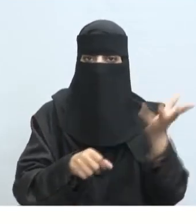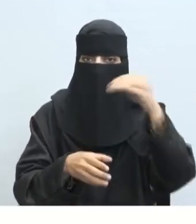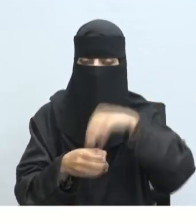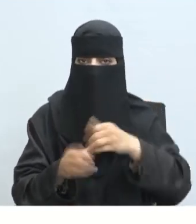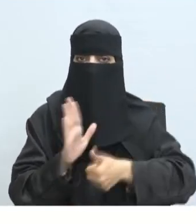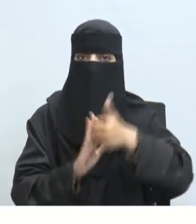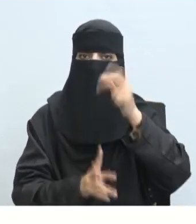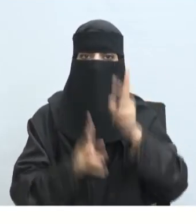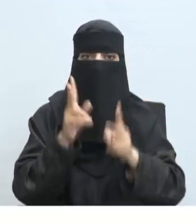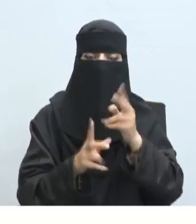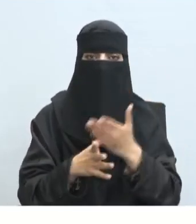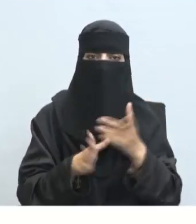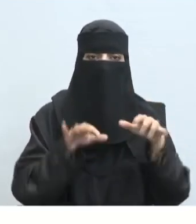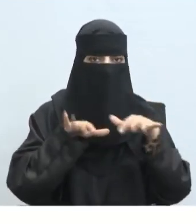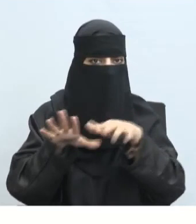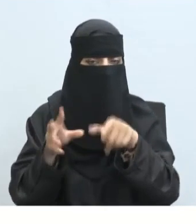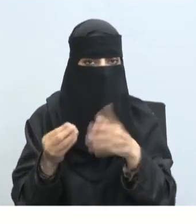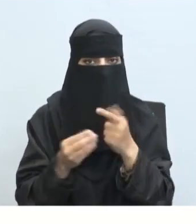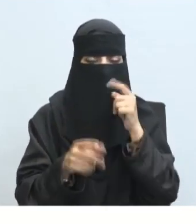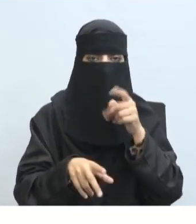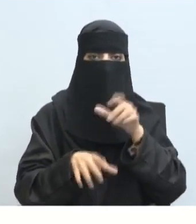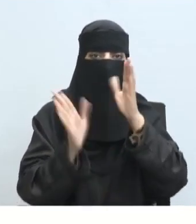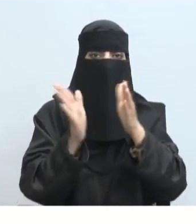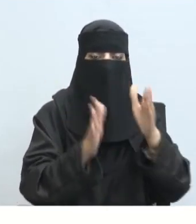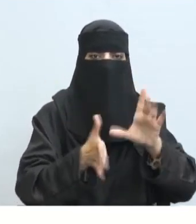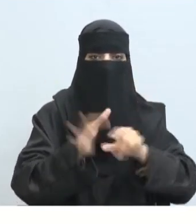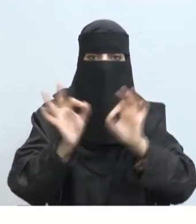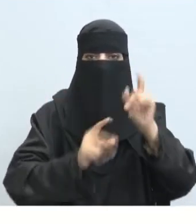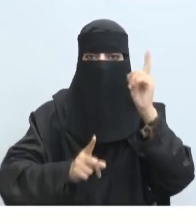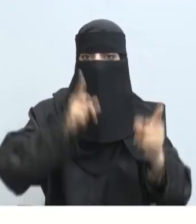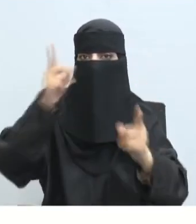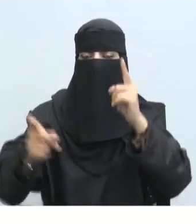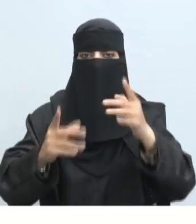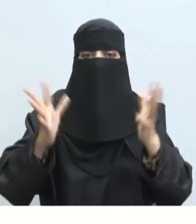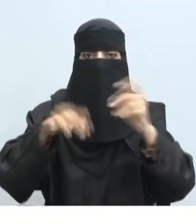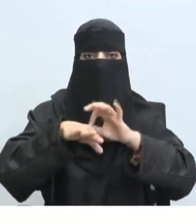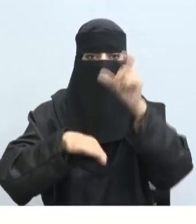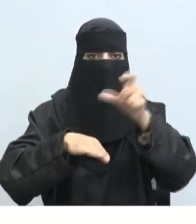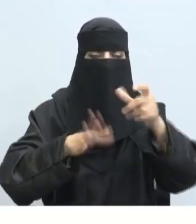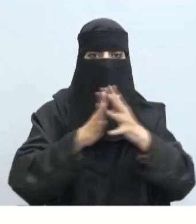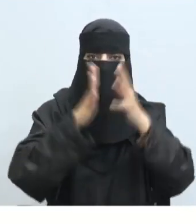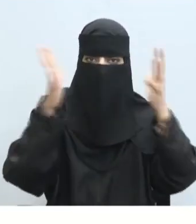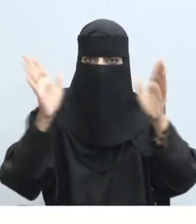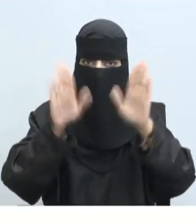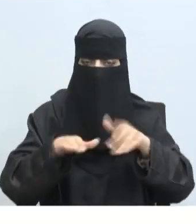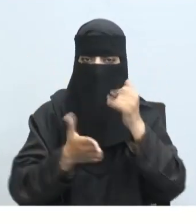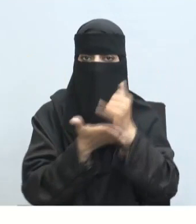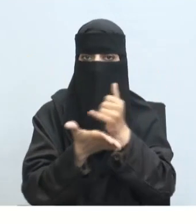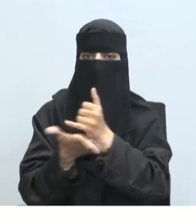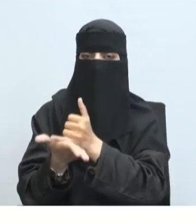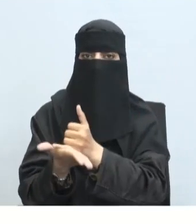الفعاليه قد يكون هنالك حضور كبير وبالتالي نحتاج الى منظمين للحضور بشكل اكبر اذا سنوف وبالتالي هي